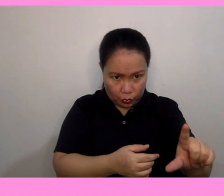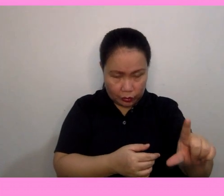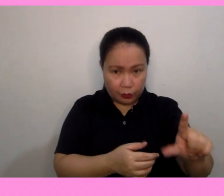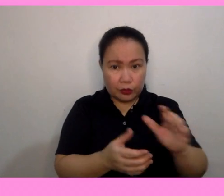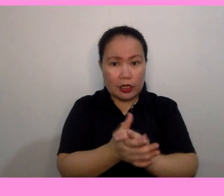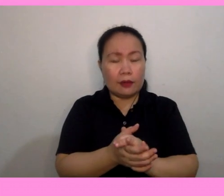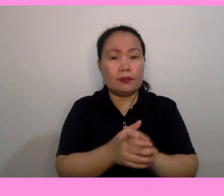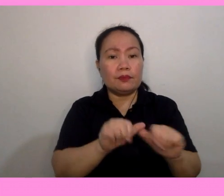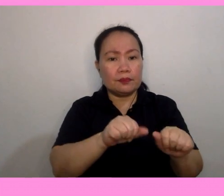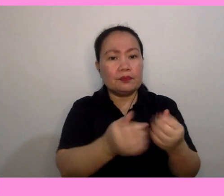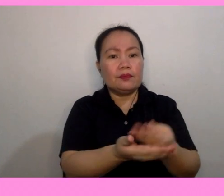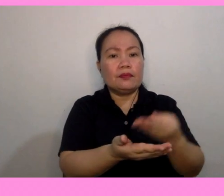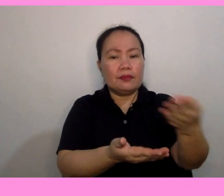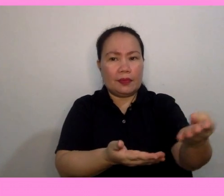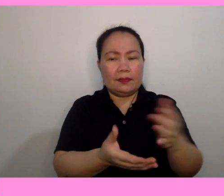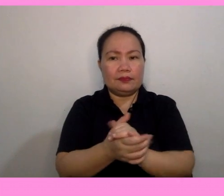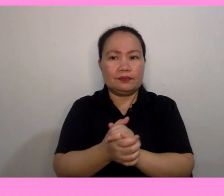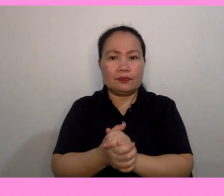nababawasan.